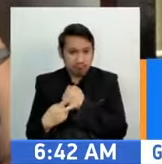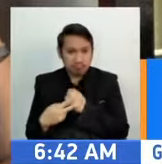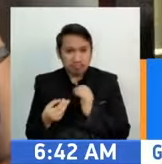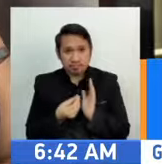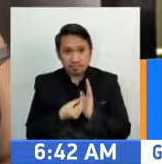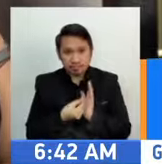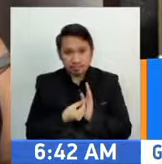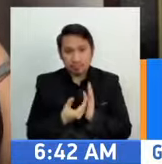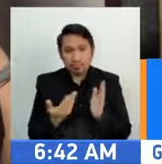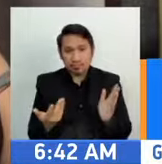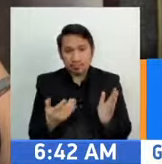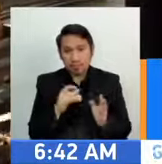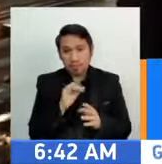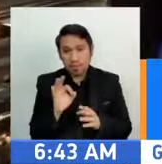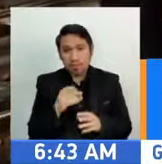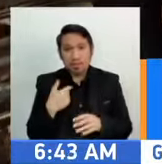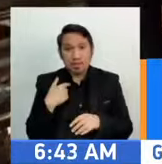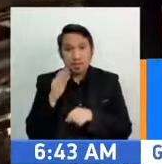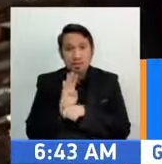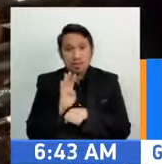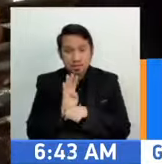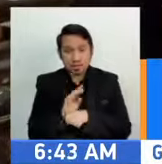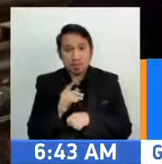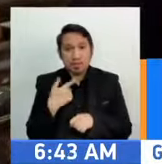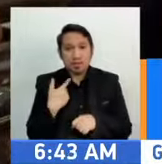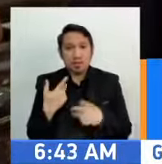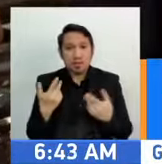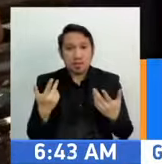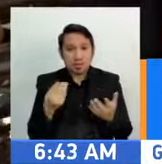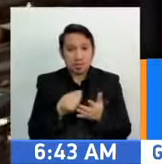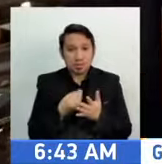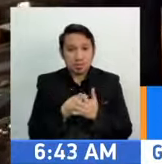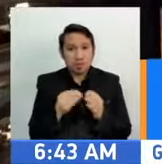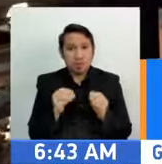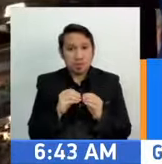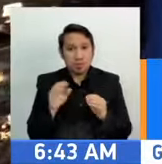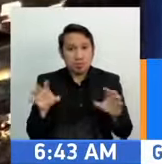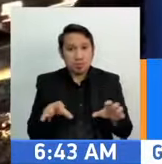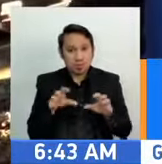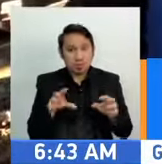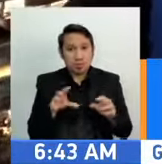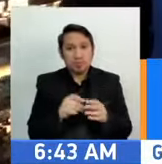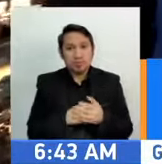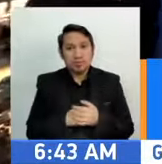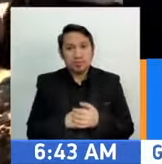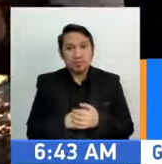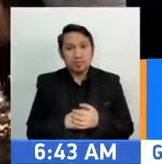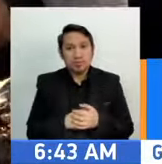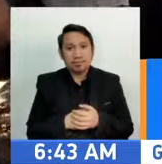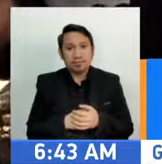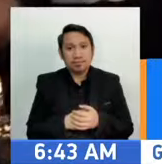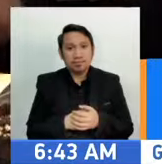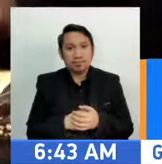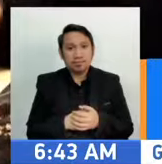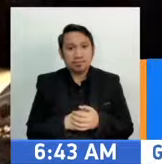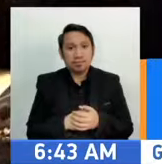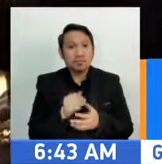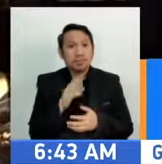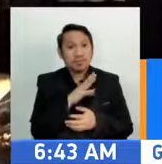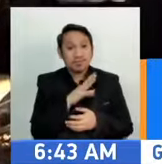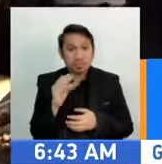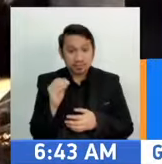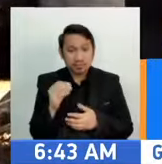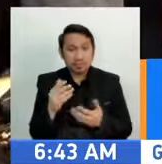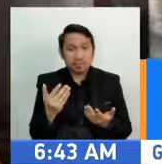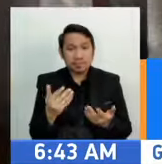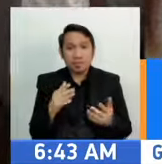ibang hugutin tayo. So, mabilis kasi umilos kapag may pera na tayo. Amen. Kahit mag-shift tayo ng ibang business. So, ganun lang. Tamang-tama yan. At saka huwag kayong susuko dahil kung